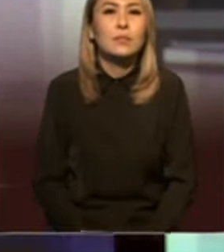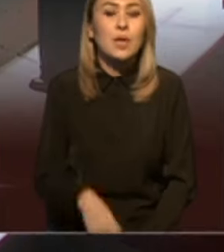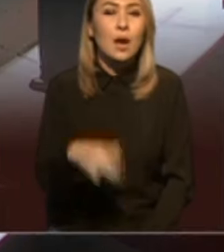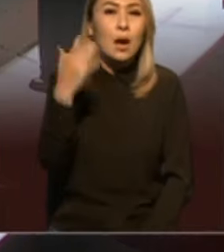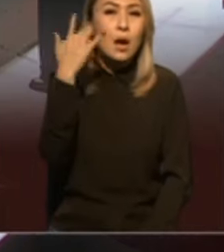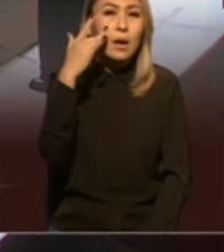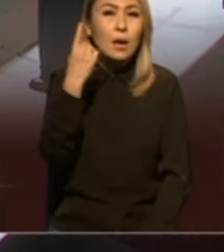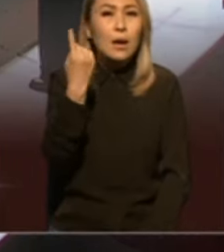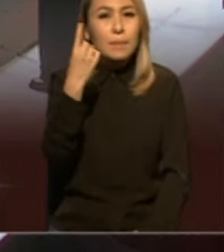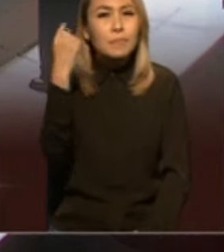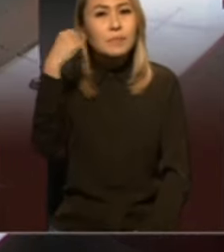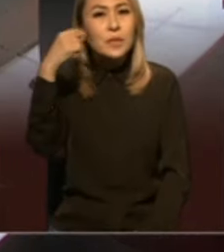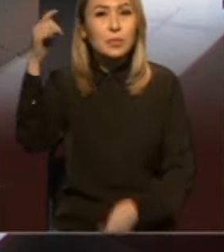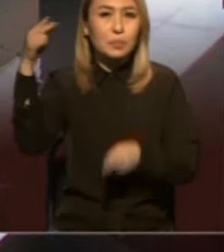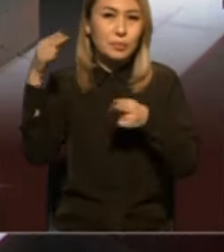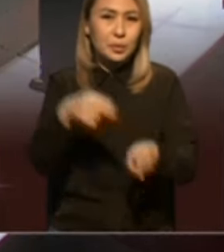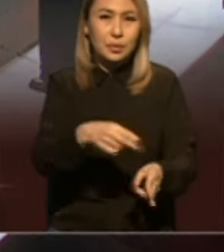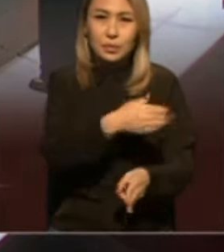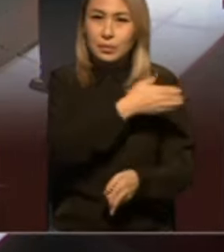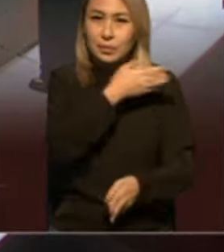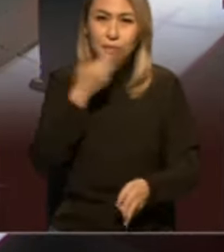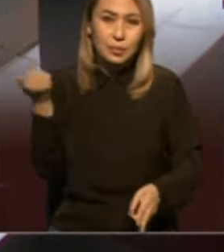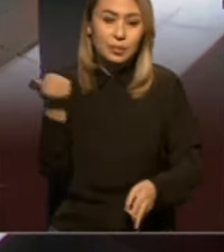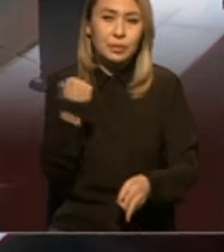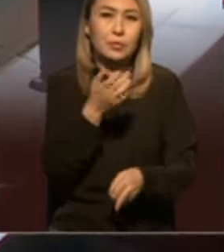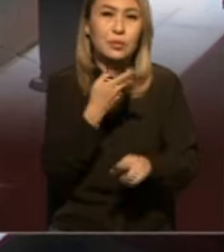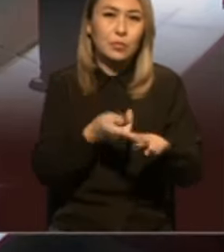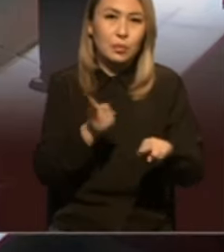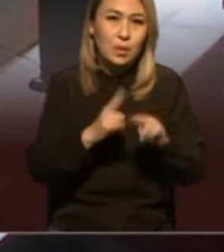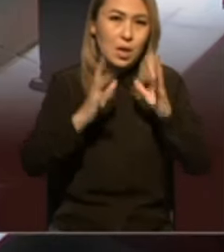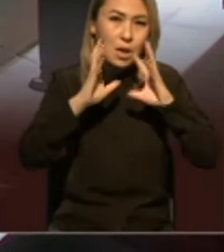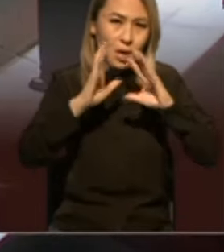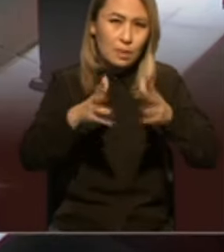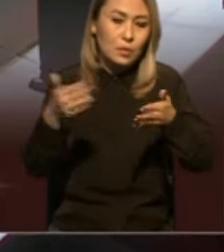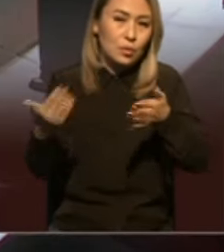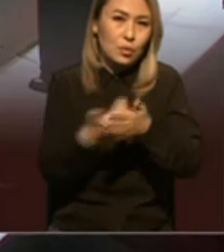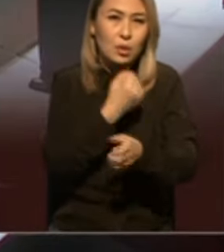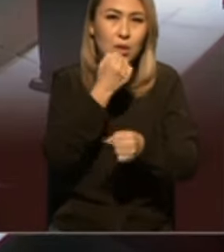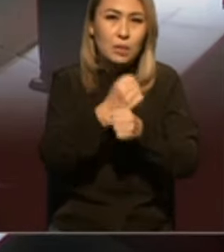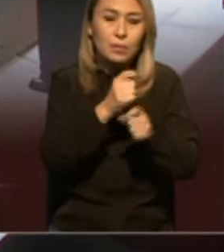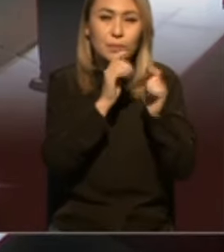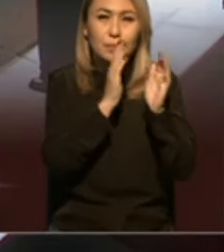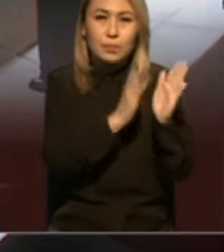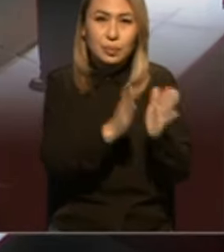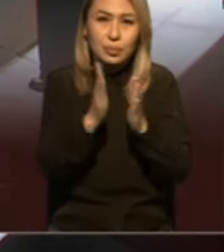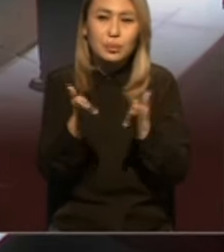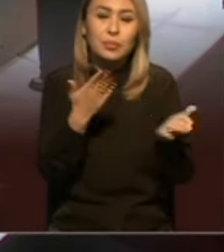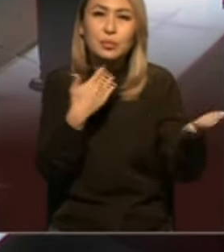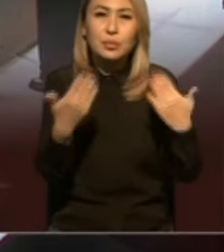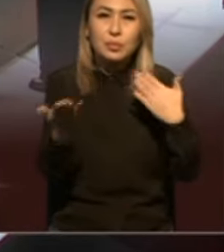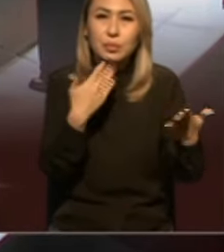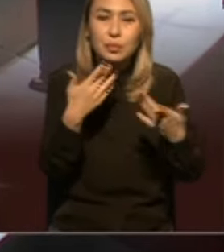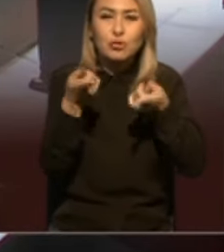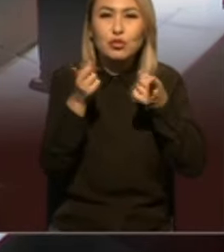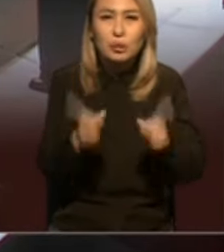жоқ, дұрыс айтасыз. Сондықтан да әртүрлі мына әлемдегі жаңа қалыптасып жатқан халықаралық қатынастардағы мына